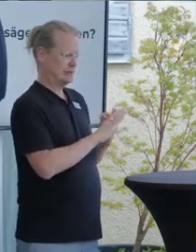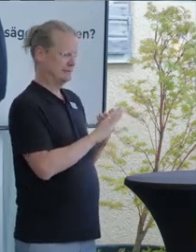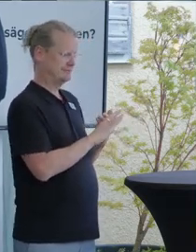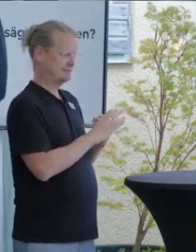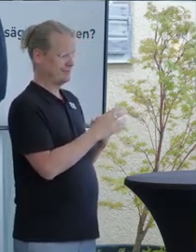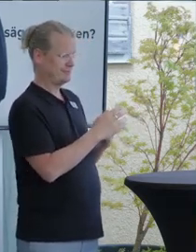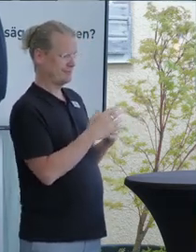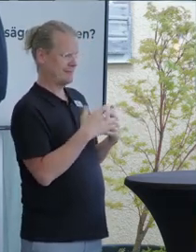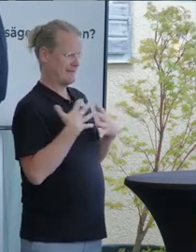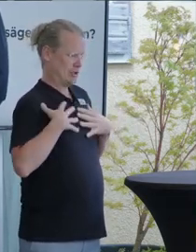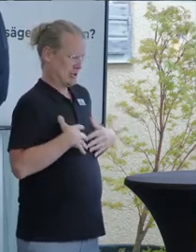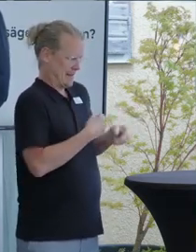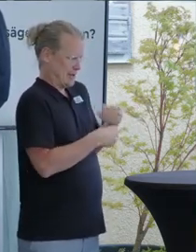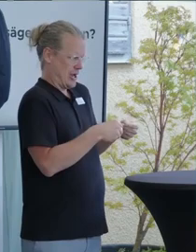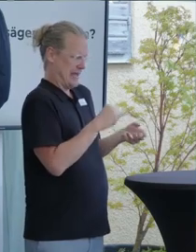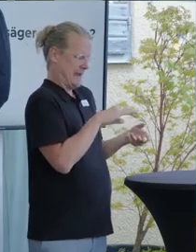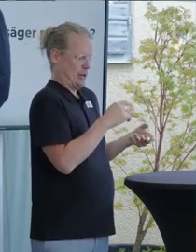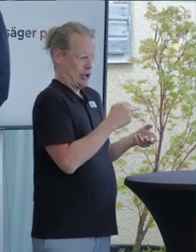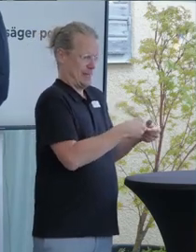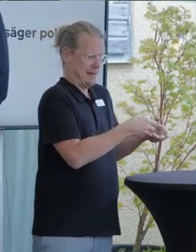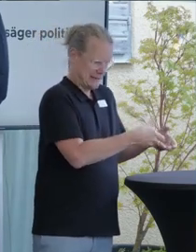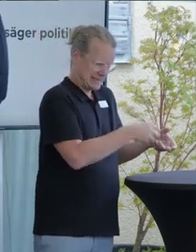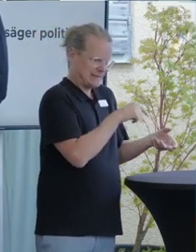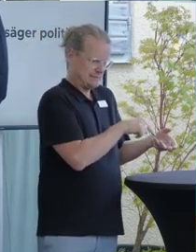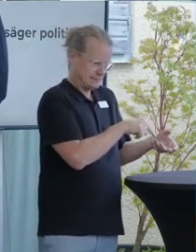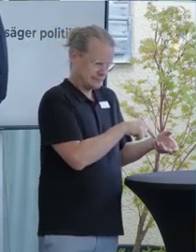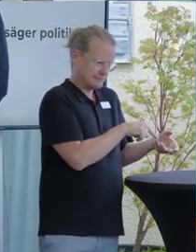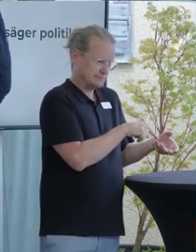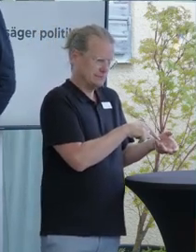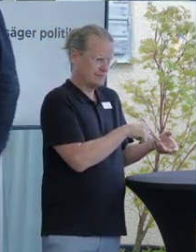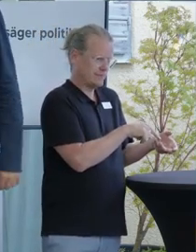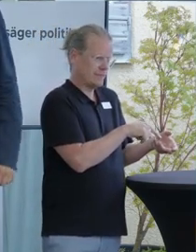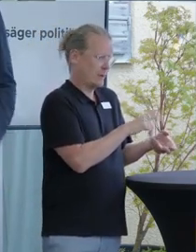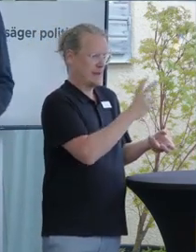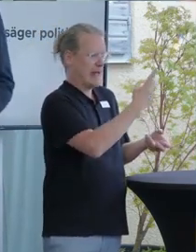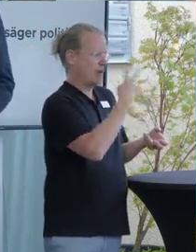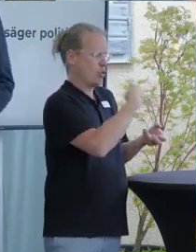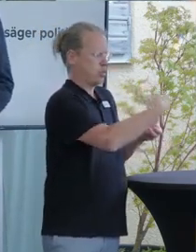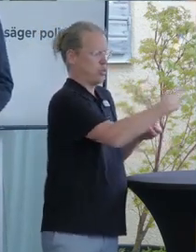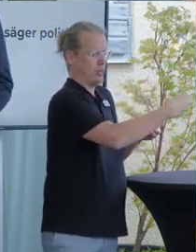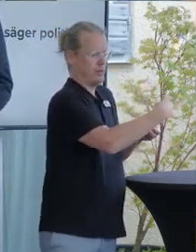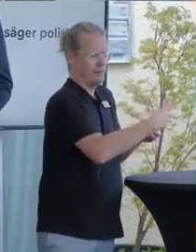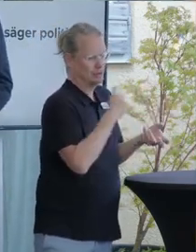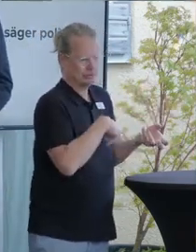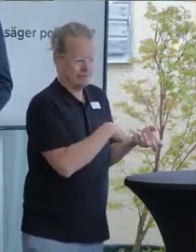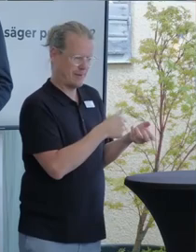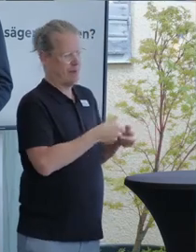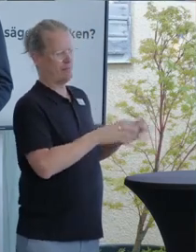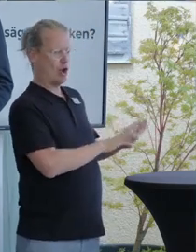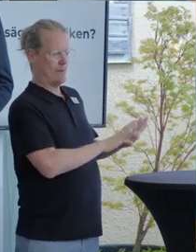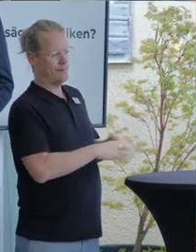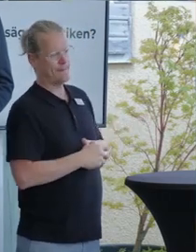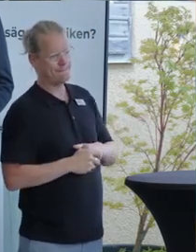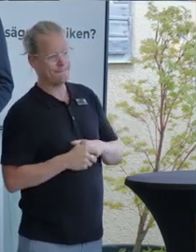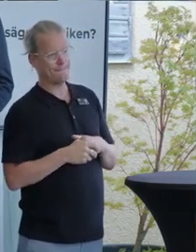Exakt. Nej, men det är ju ett behov som vi behöver ha och vi har det uppe på bordet. Och, för det är ju återigen en kunskapsfråga.